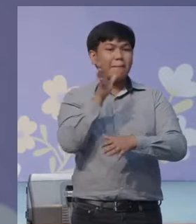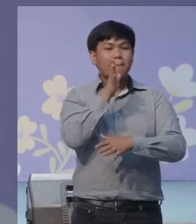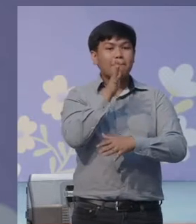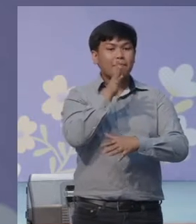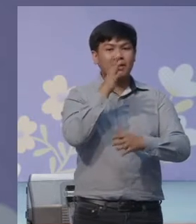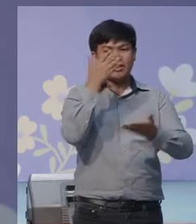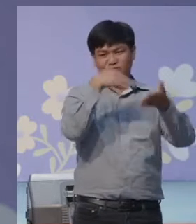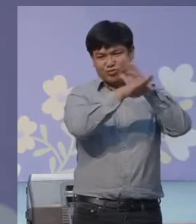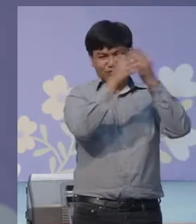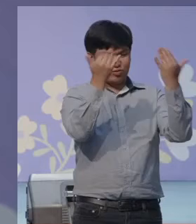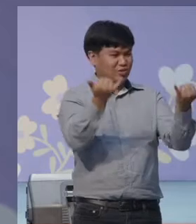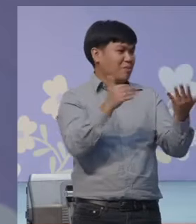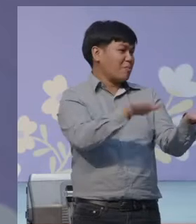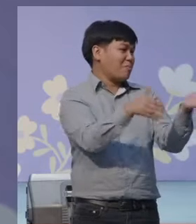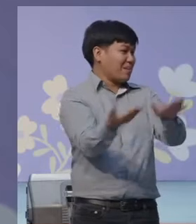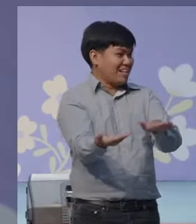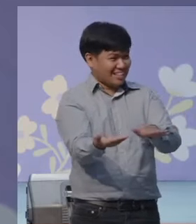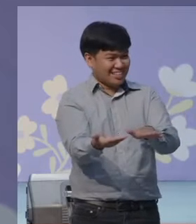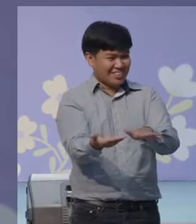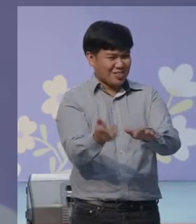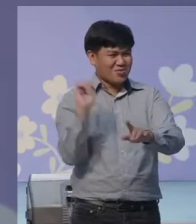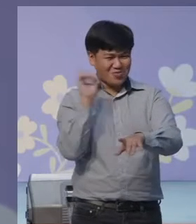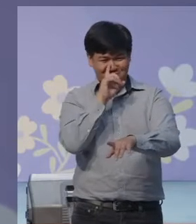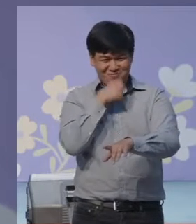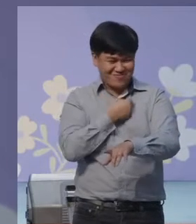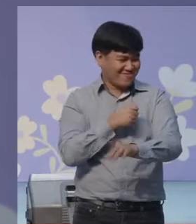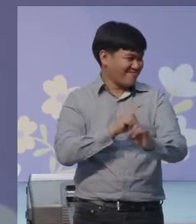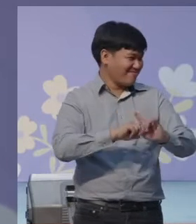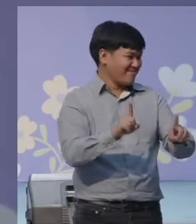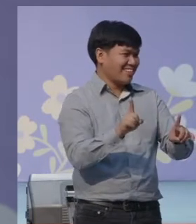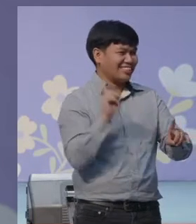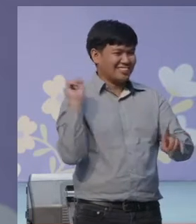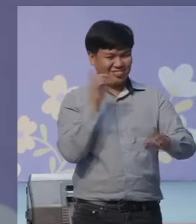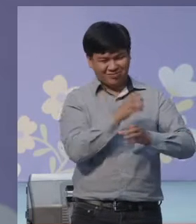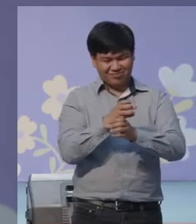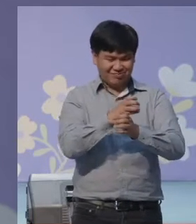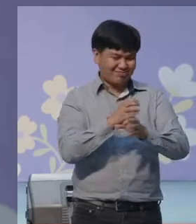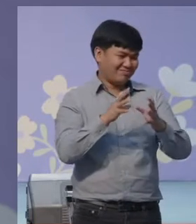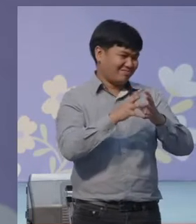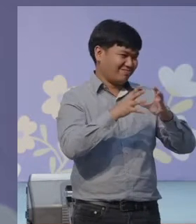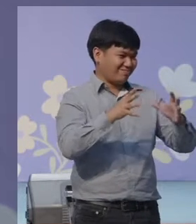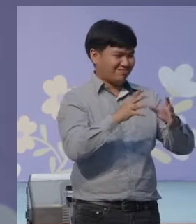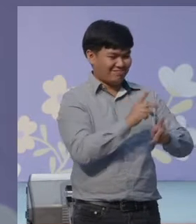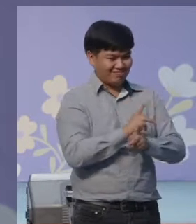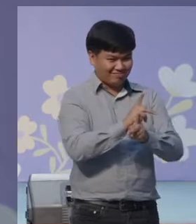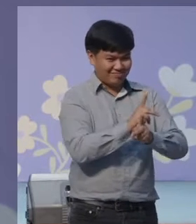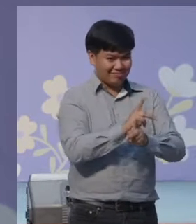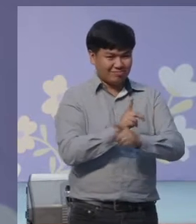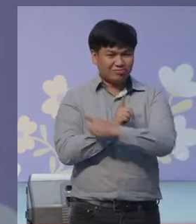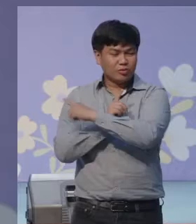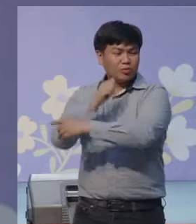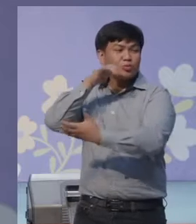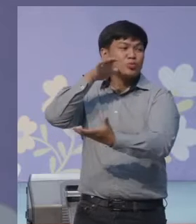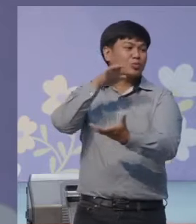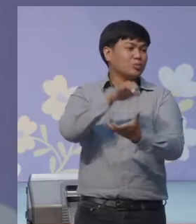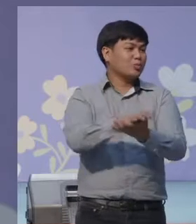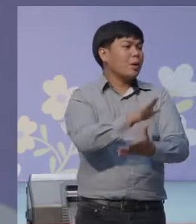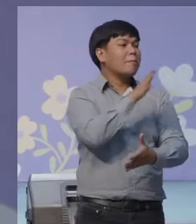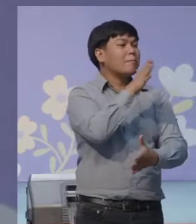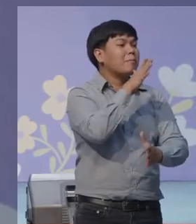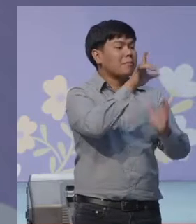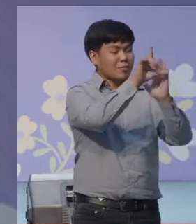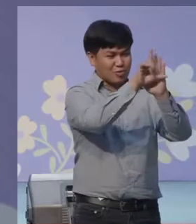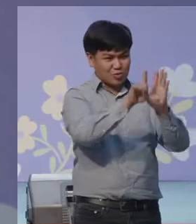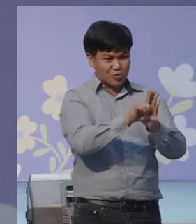na at kami kanyang inalagaan ng husto at pati na rin yung ina ng aking may bahay na si